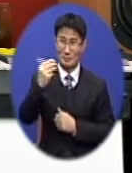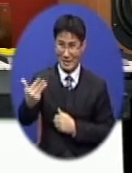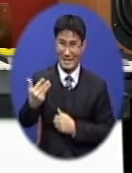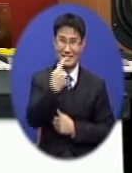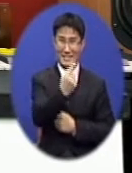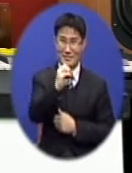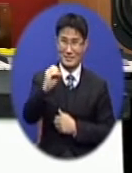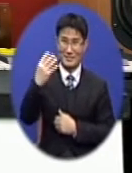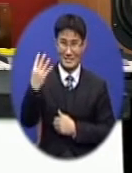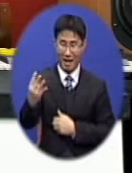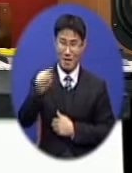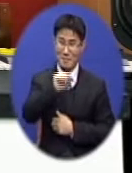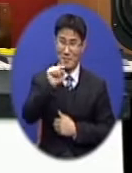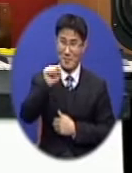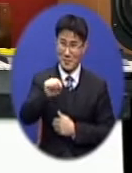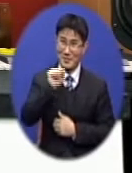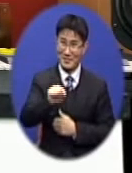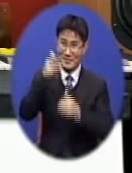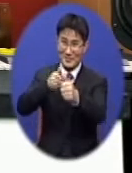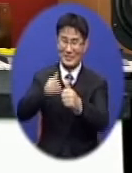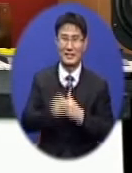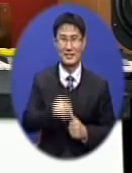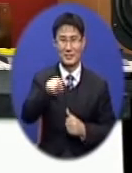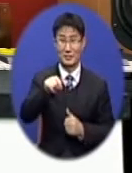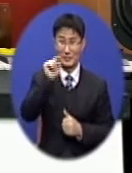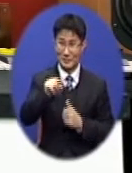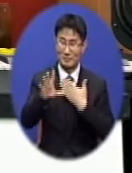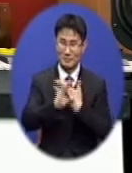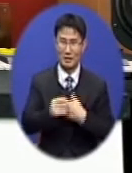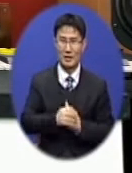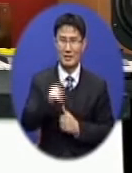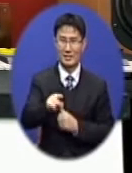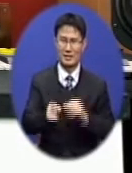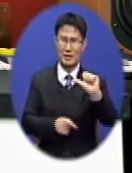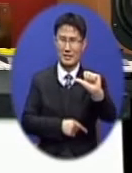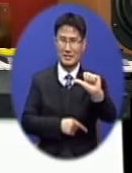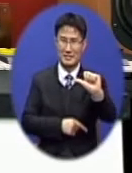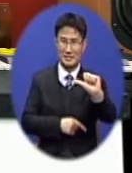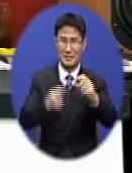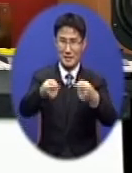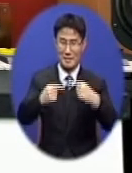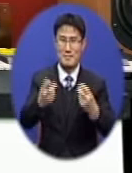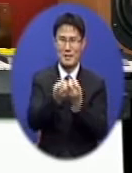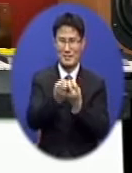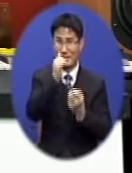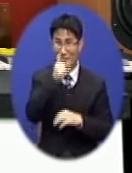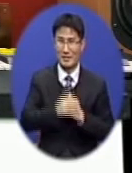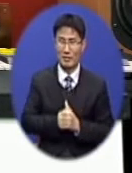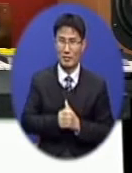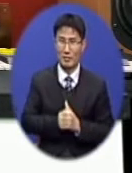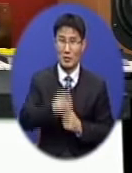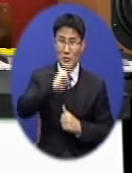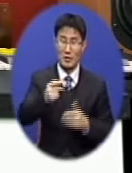060608의 1004번을 눌러주시라요. 아. 네, 거기 누르면요. 다섯 가지 참여 방법이 나옵니다. 네. 예,